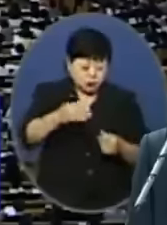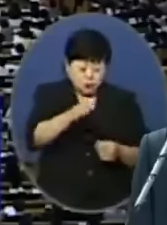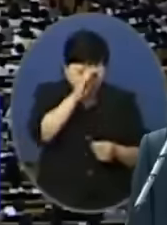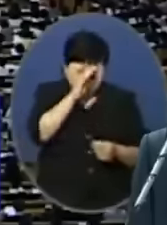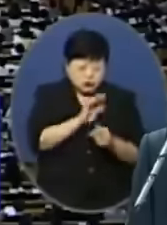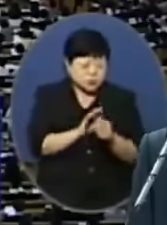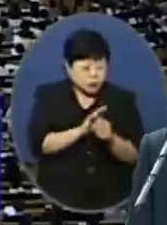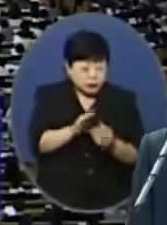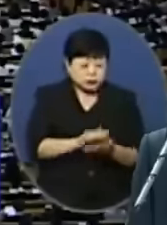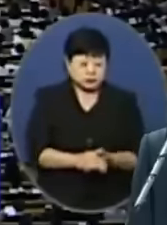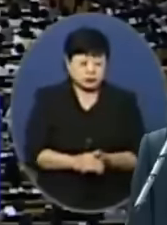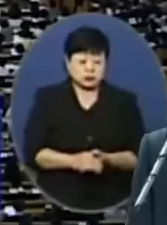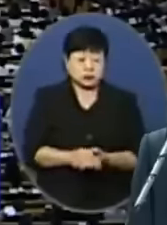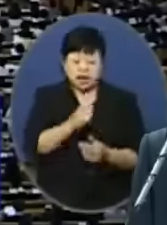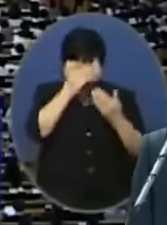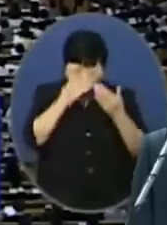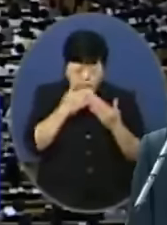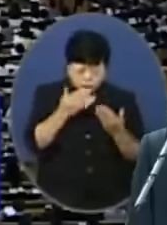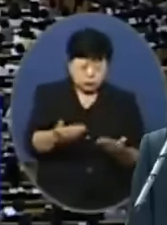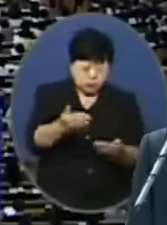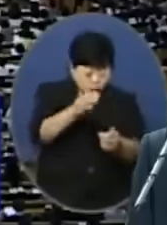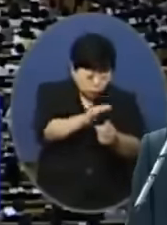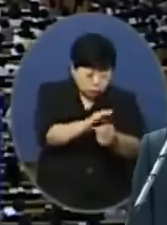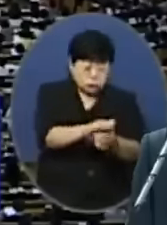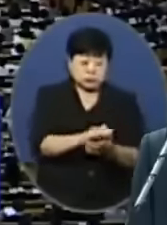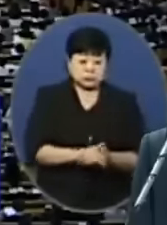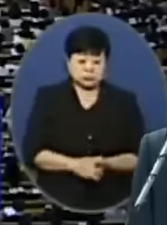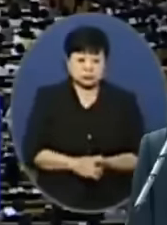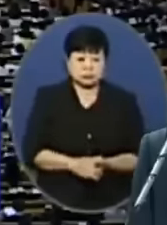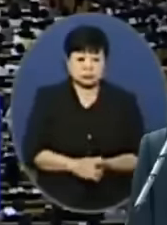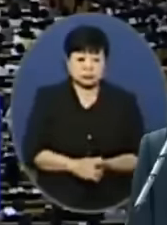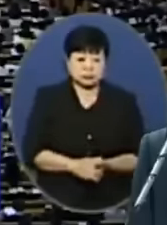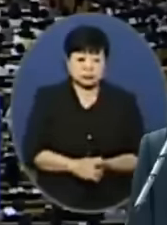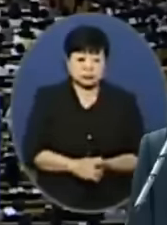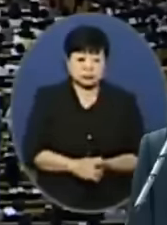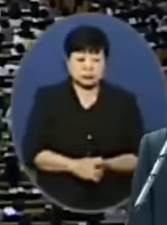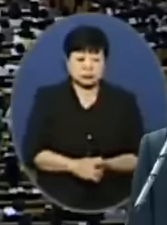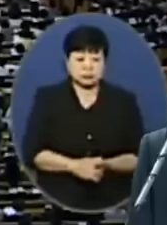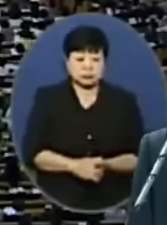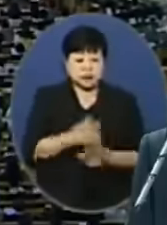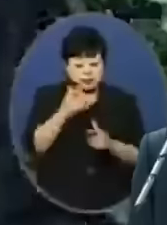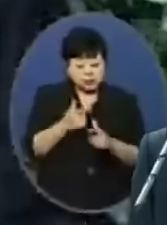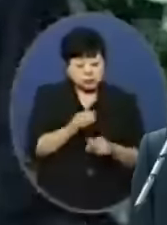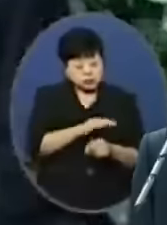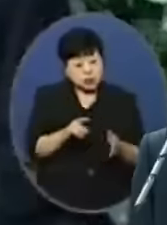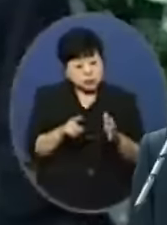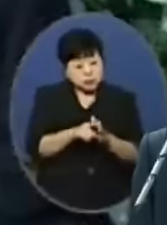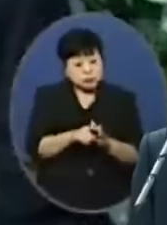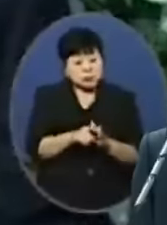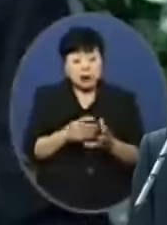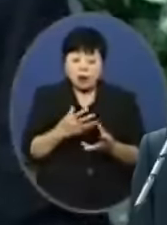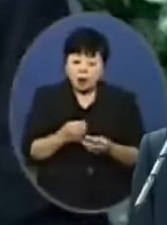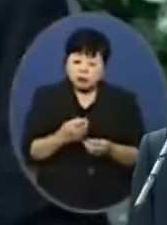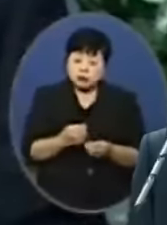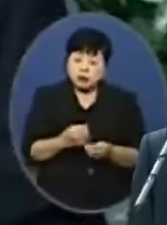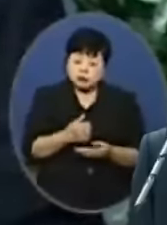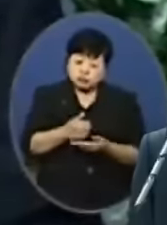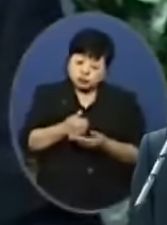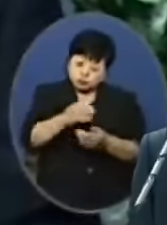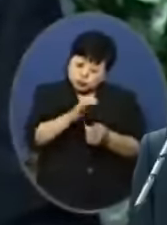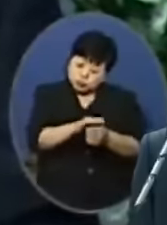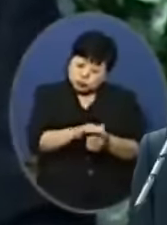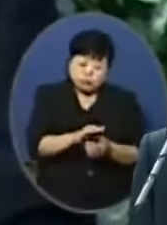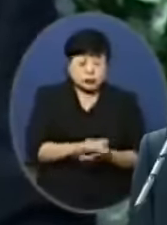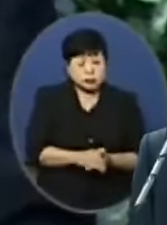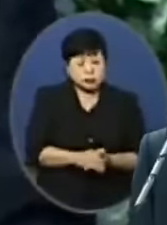때 돌보았고 옥에 갇혀있을 때 와서 보았느니라. 그러니까 예수 잘 믿는 의인들이 언제 우리가 주님